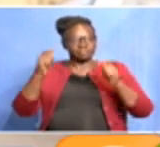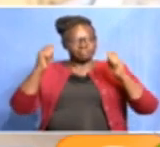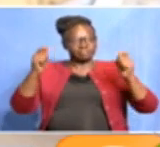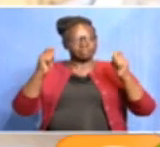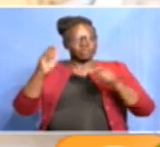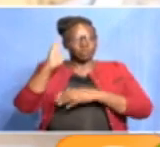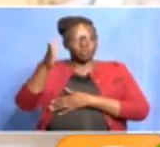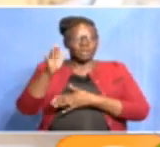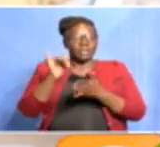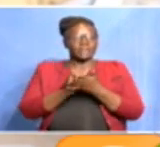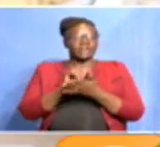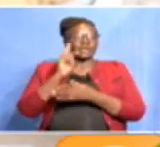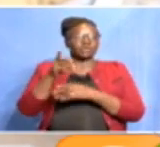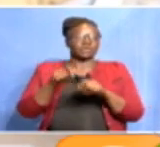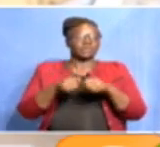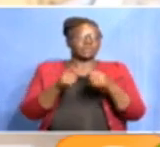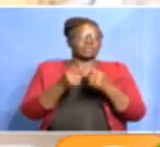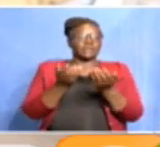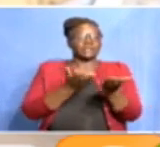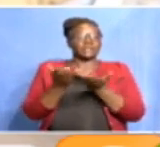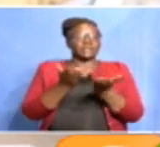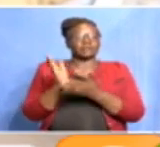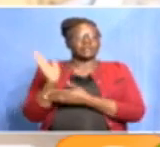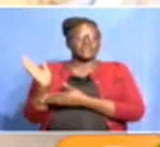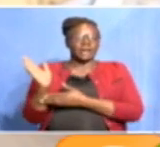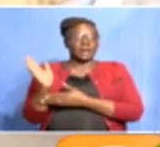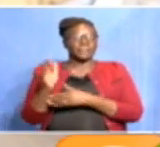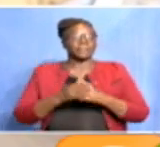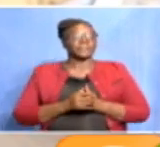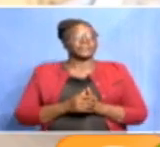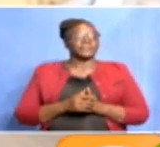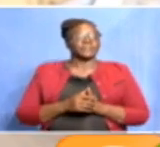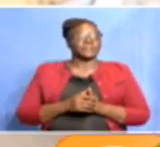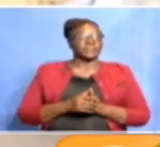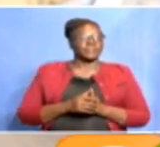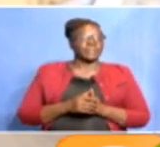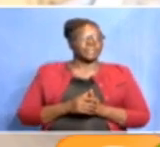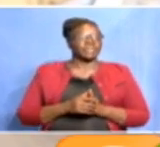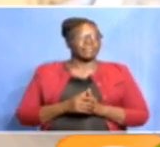itakayolemaza utabibu hapa. Kazugunga, Citizen Nipashe.